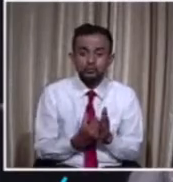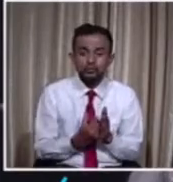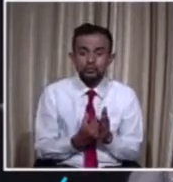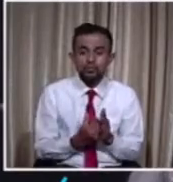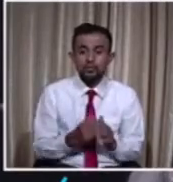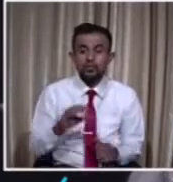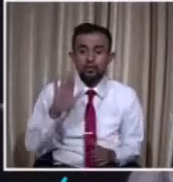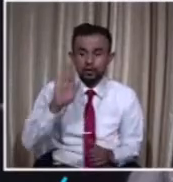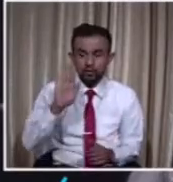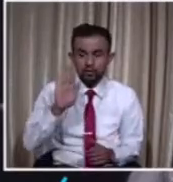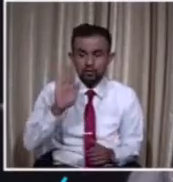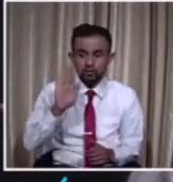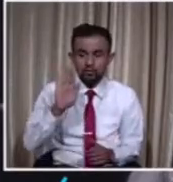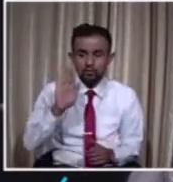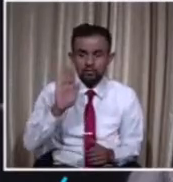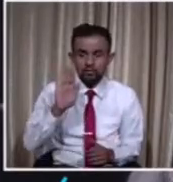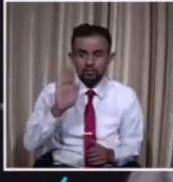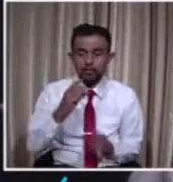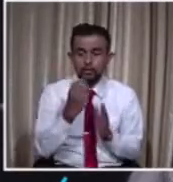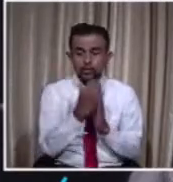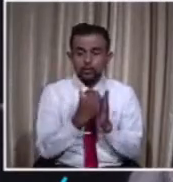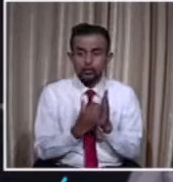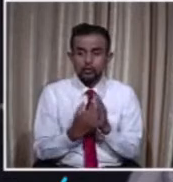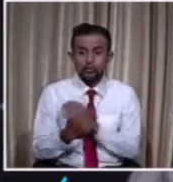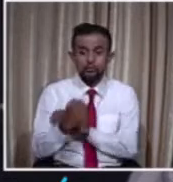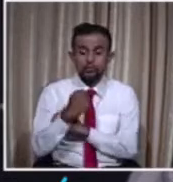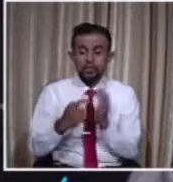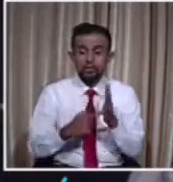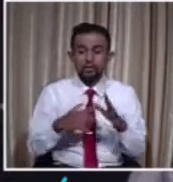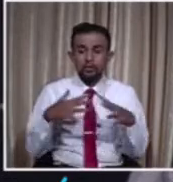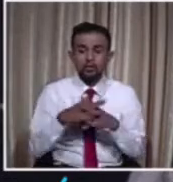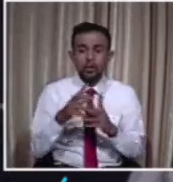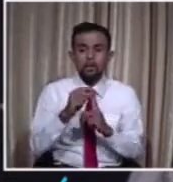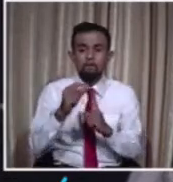ayan, biasa dah ekapale niti panami mati inne